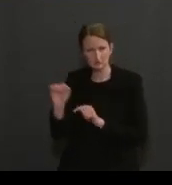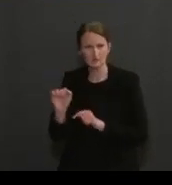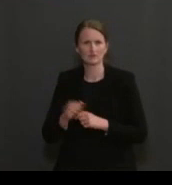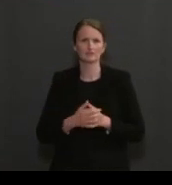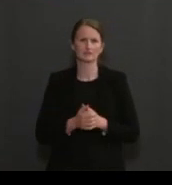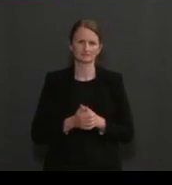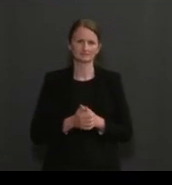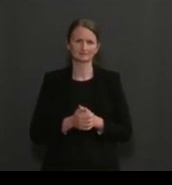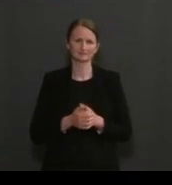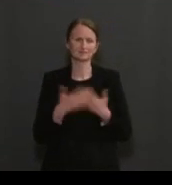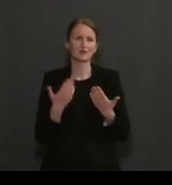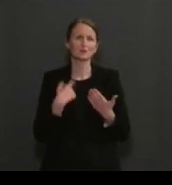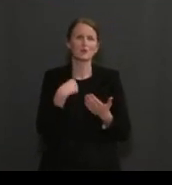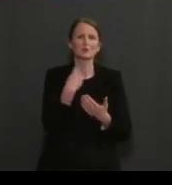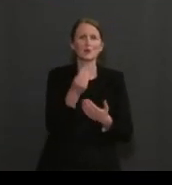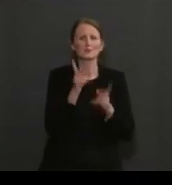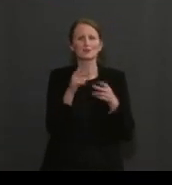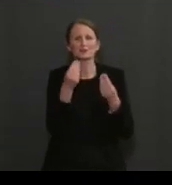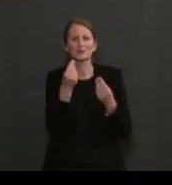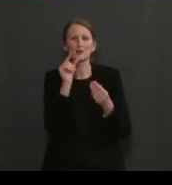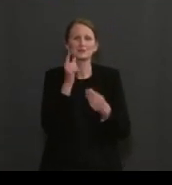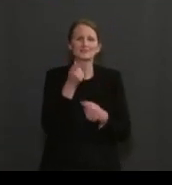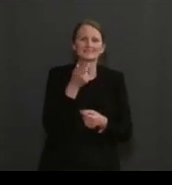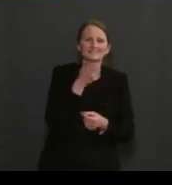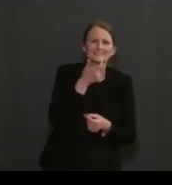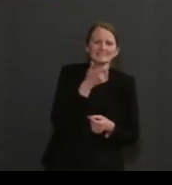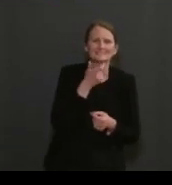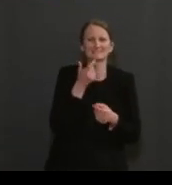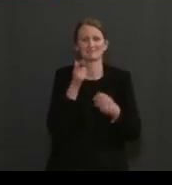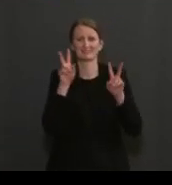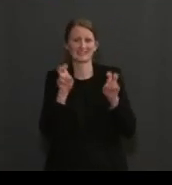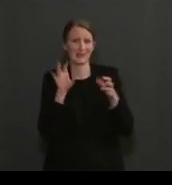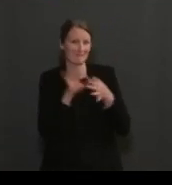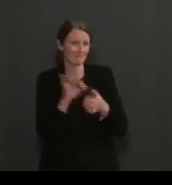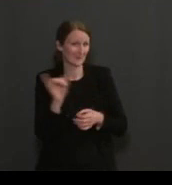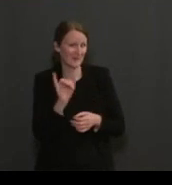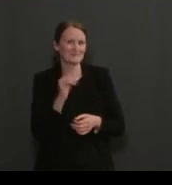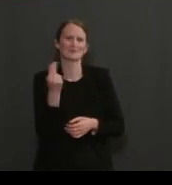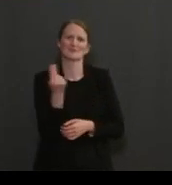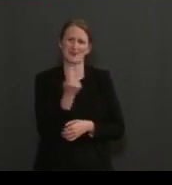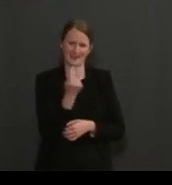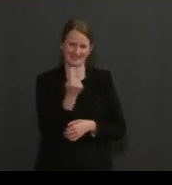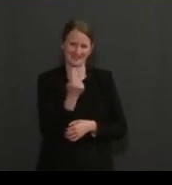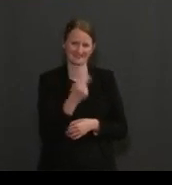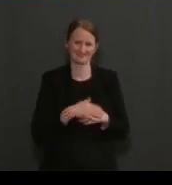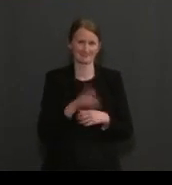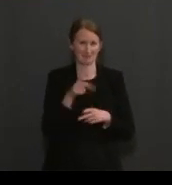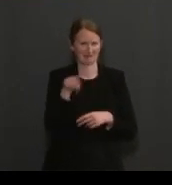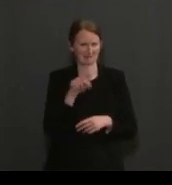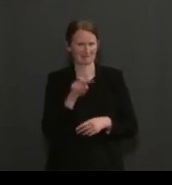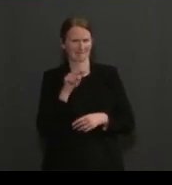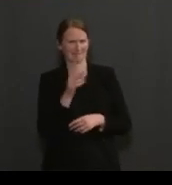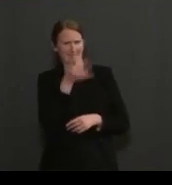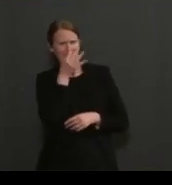cet exposé, nous allons vous parler des toilettes. Alors les toilettes, c'est peut-être effectivement un peu comique, mais c'est comme ça. On sait que